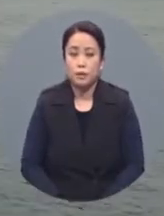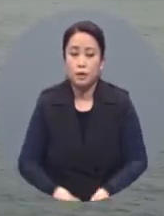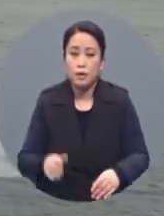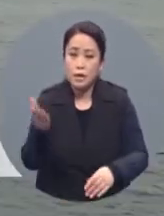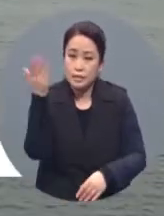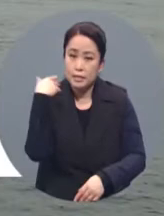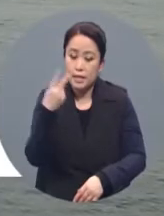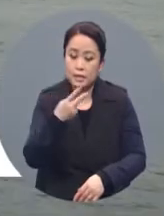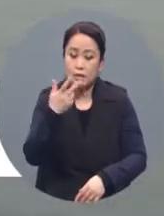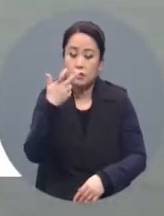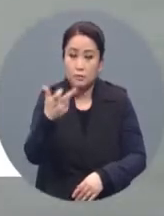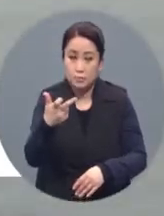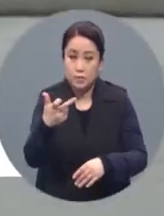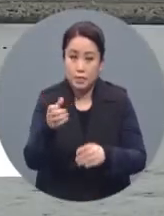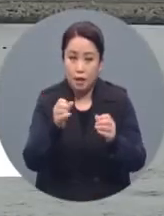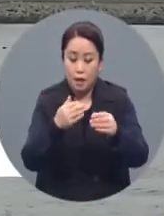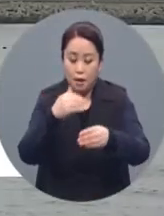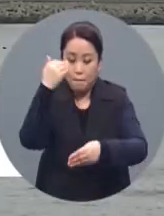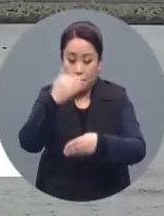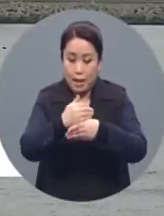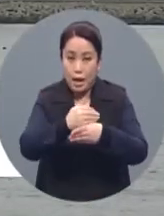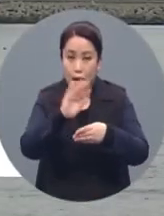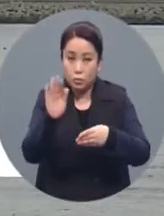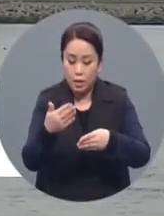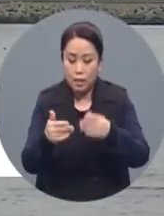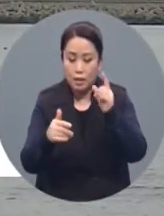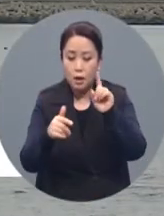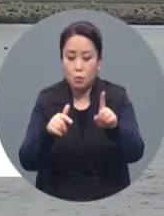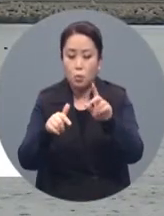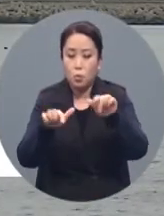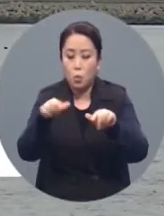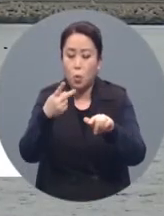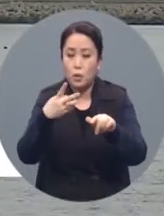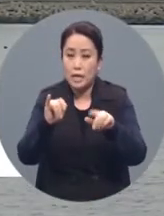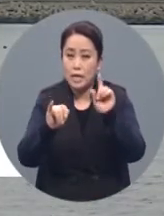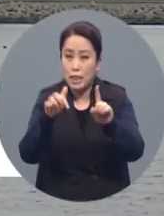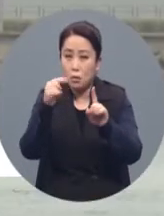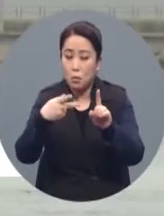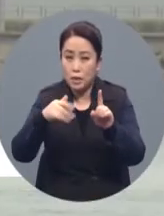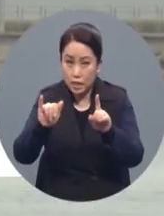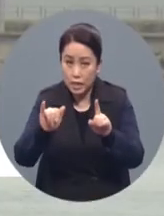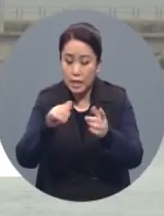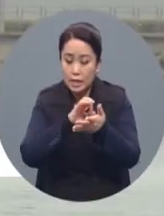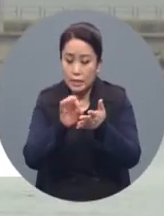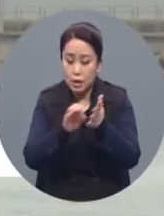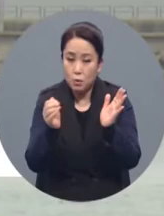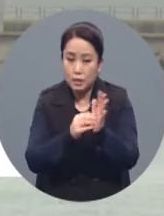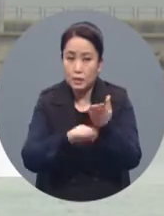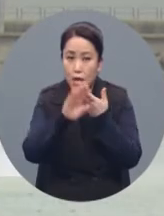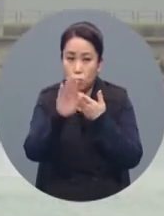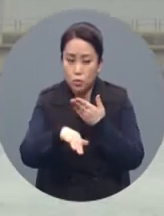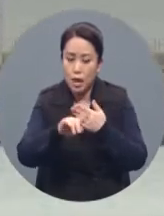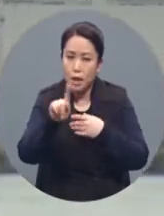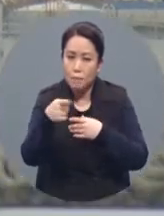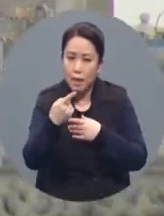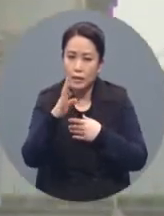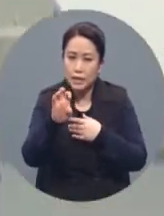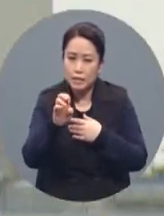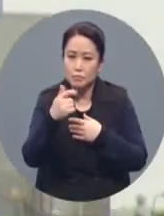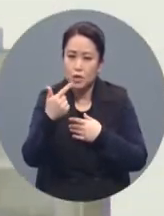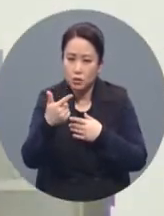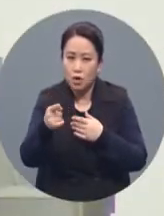지난 2017년 패러 된 고리 1호기 사용후 핵연료 400 85 다 바른 현재 쏘게 보관돼 있습니다